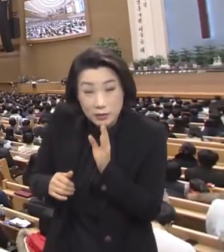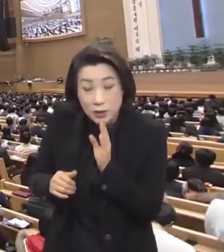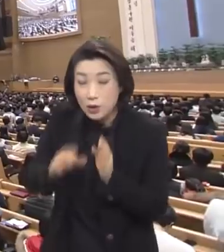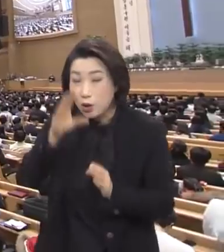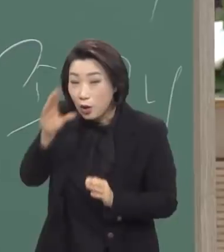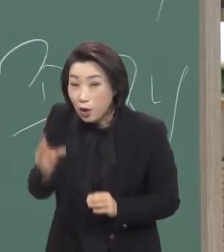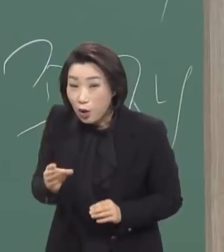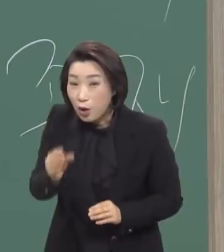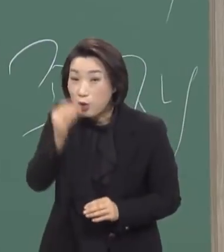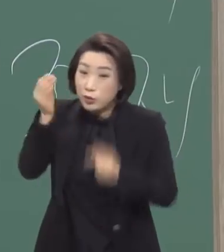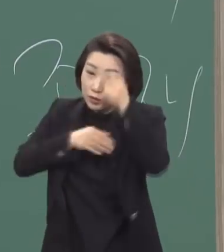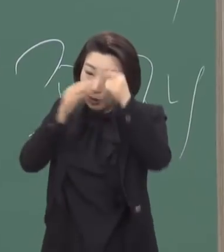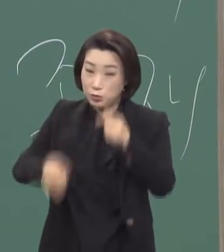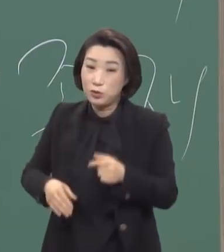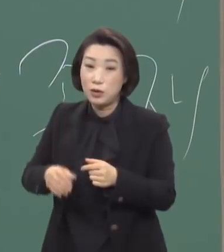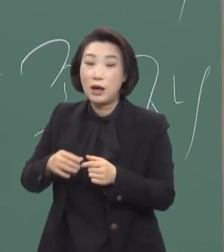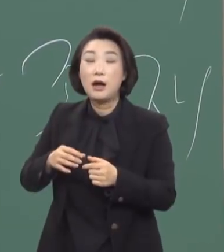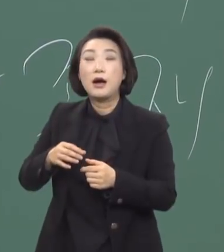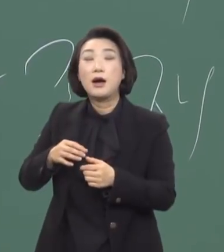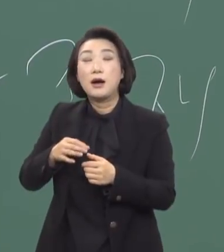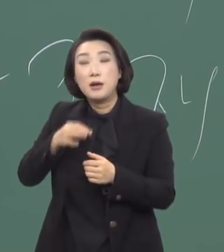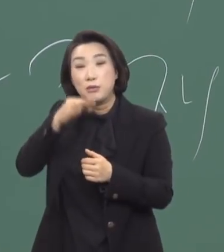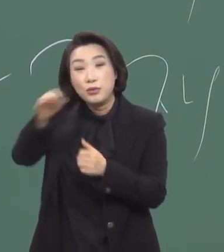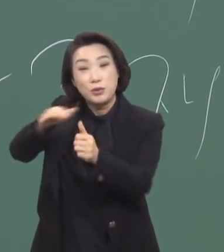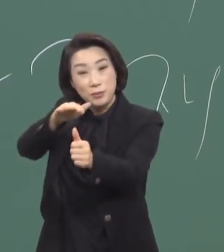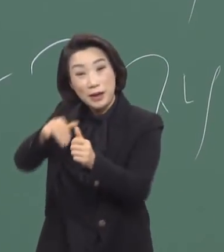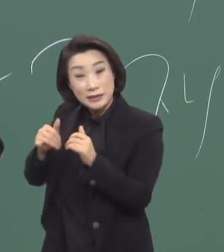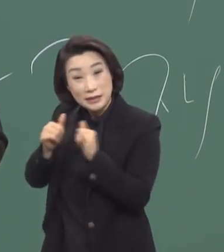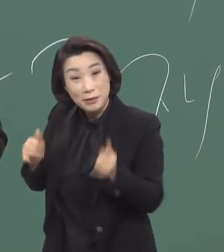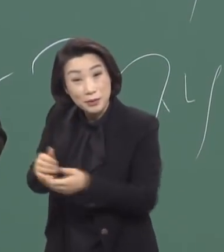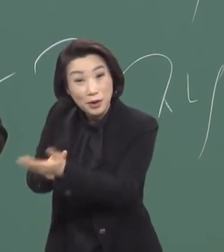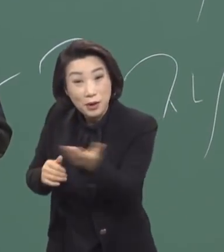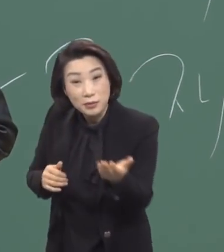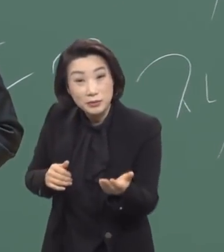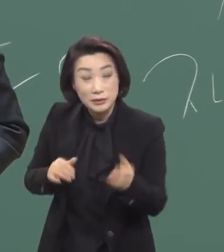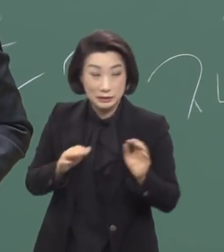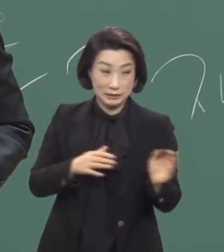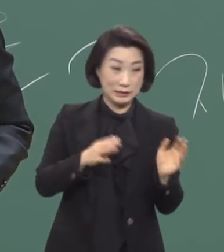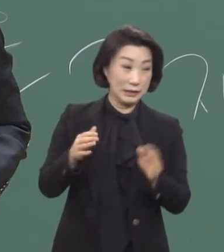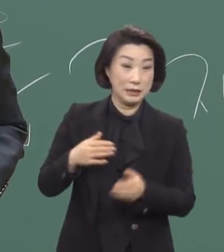거룩하여지고 성도라 부르심을 입은 자들. 근데 우리 여기